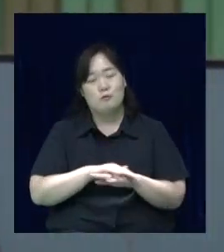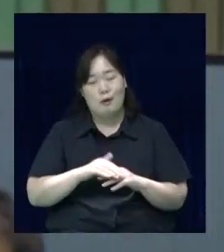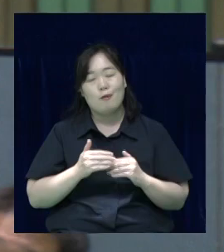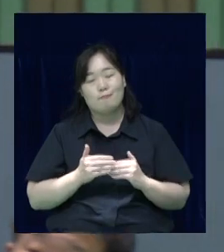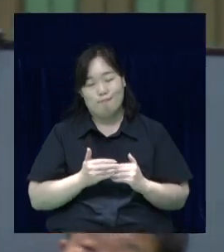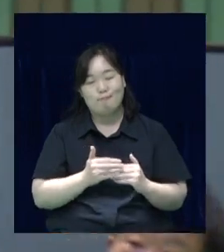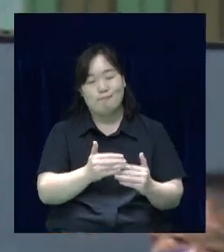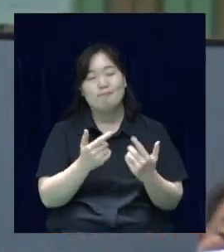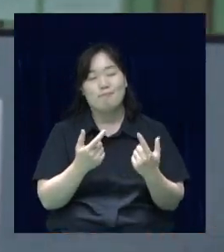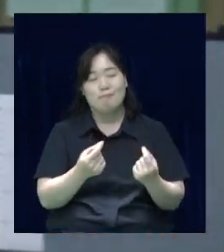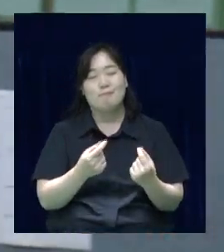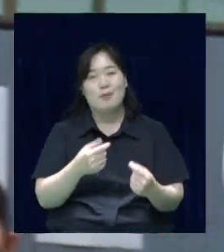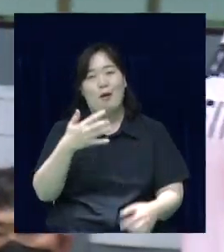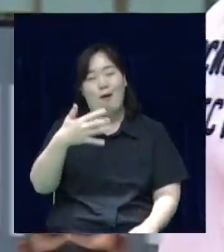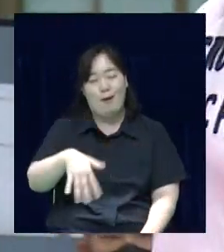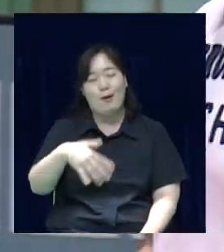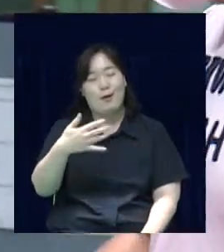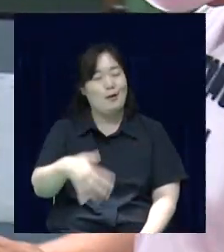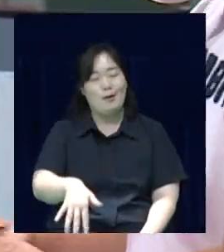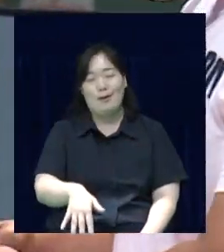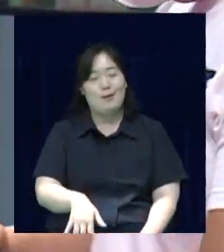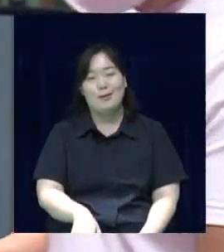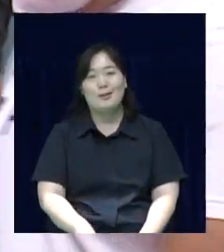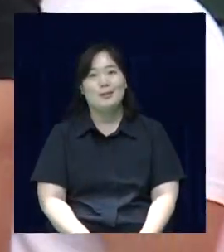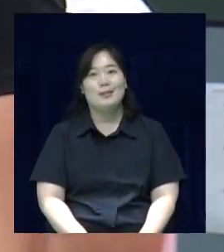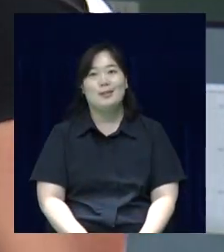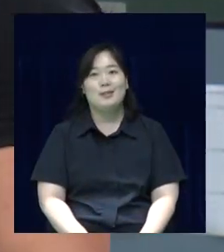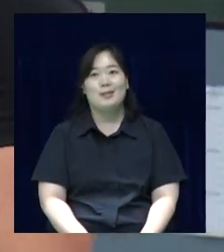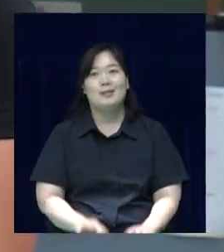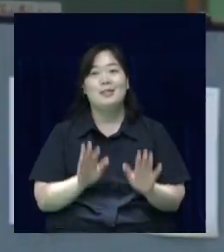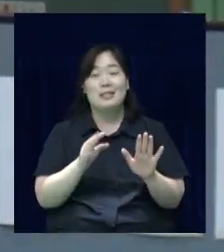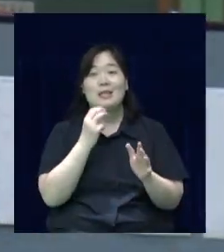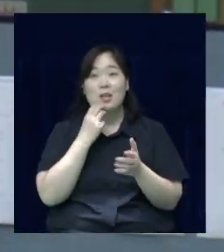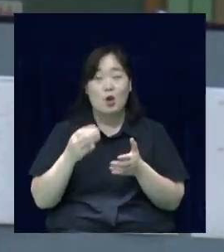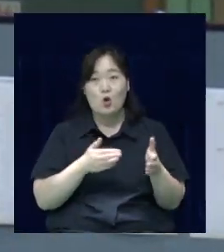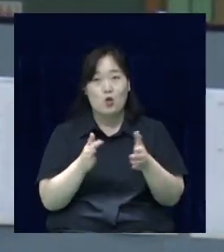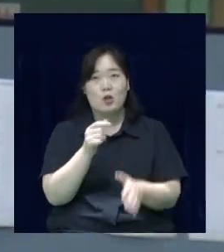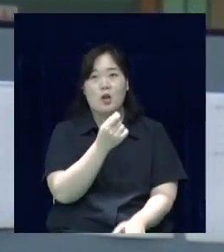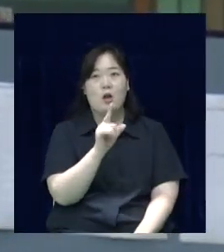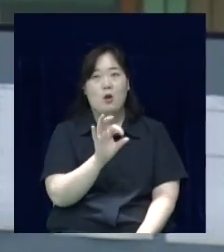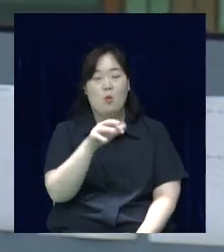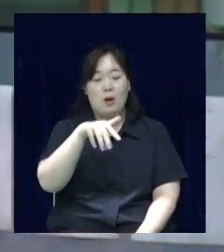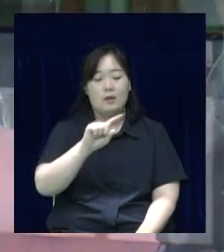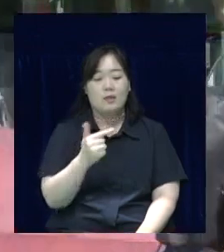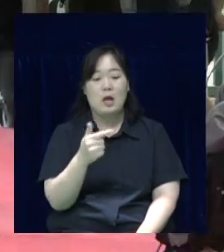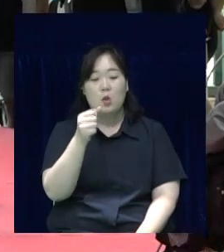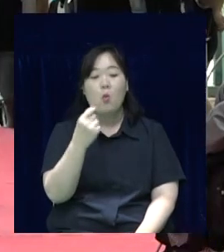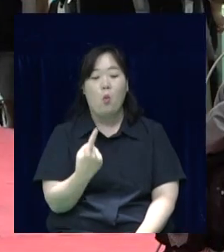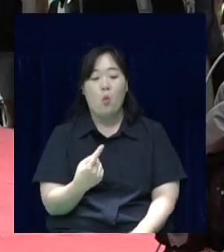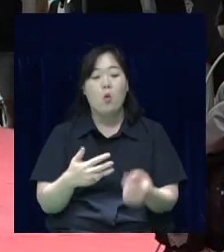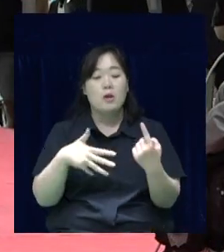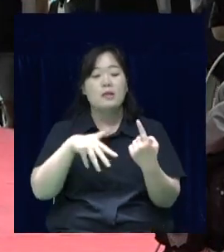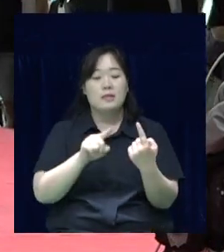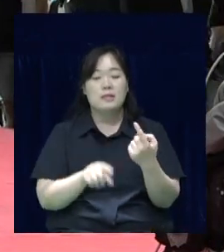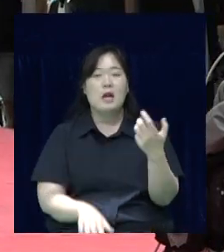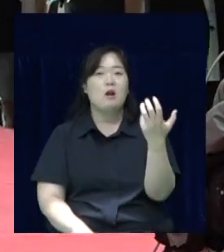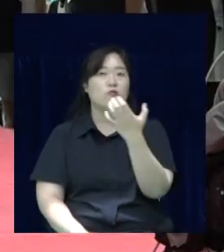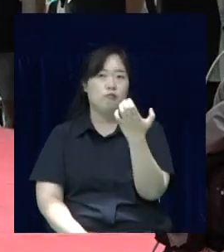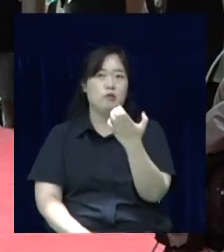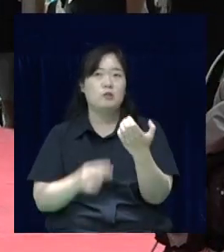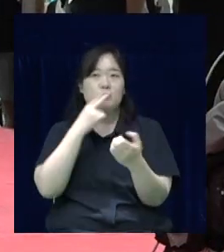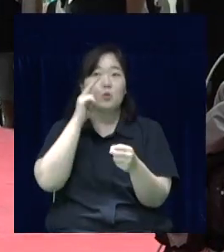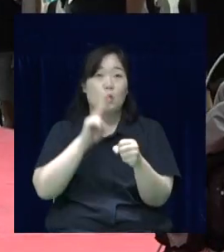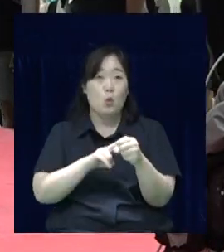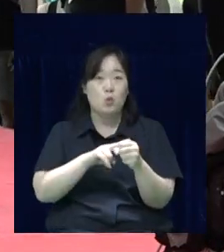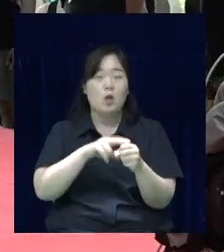것 같고요. 대단한 것 같습니다. 자, 이제 경기 소속의 황찬호 선수 앞서 1차 시도는 90kg 성공을 네. 했었고